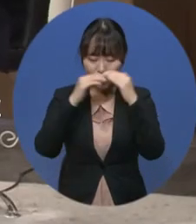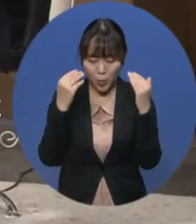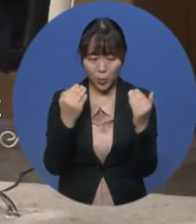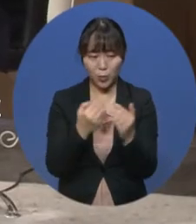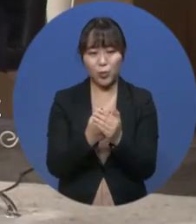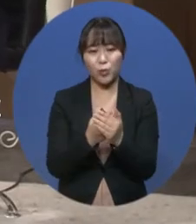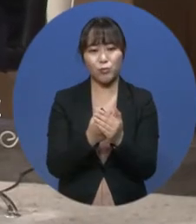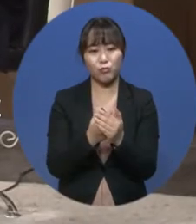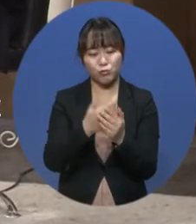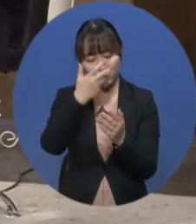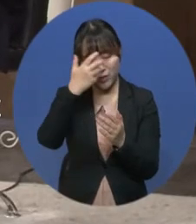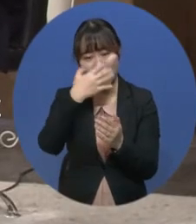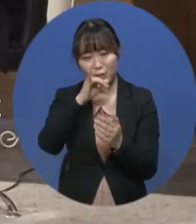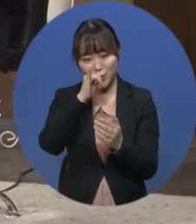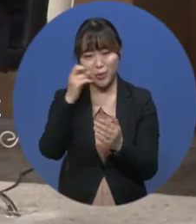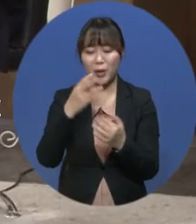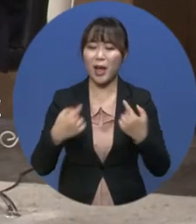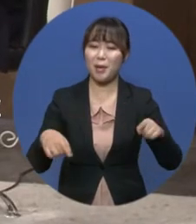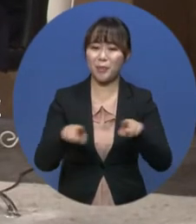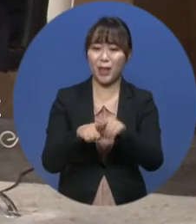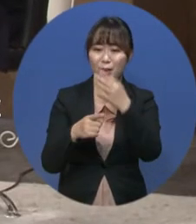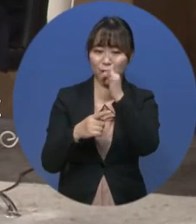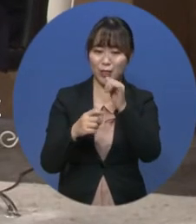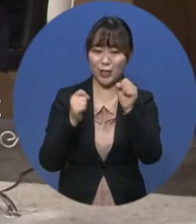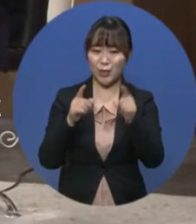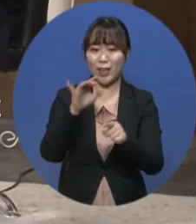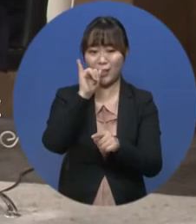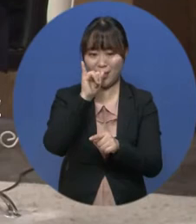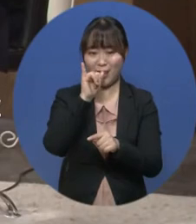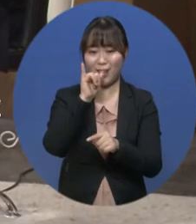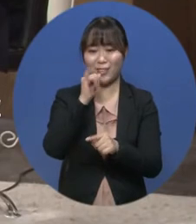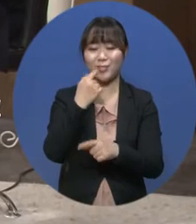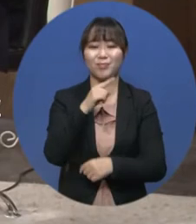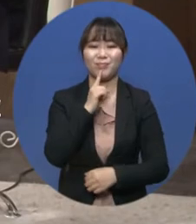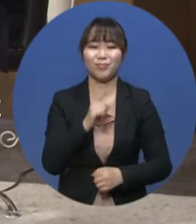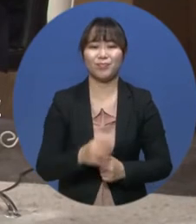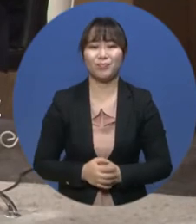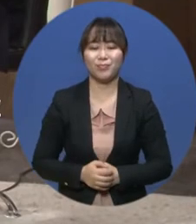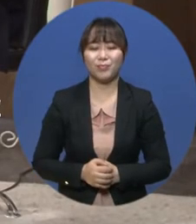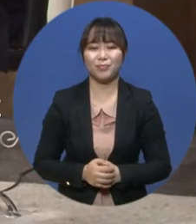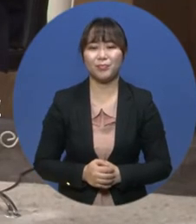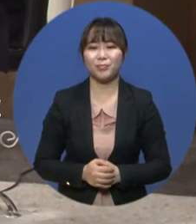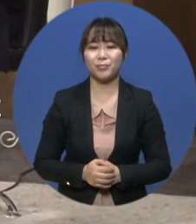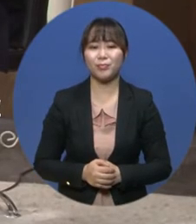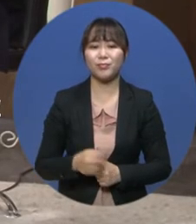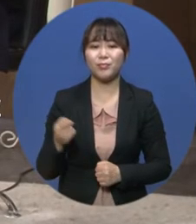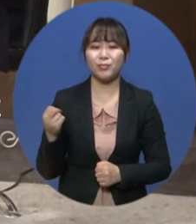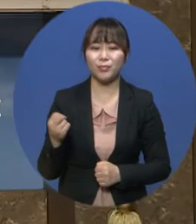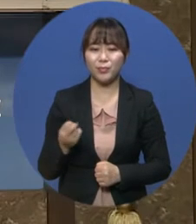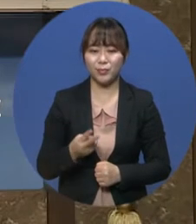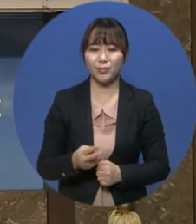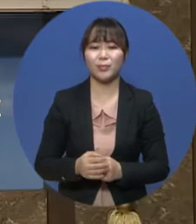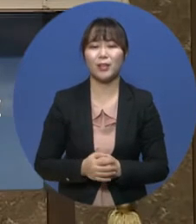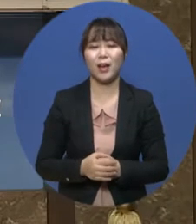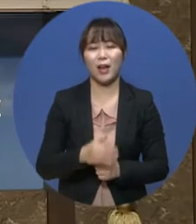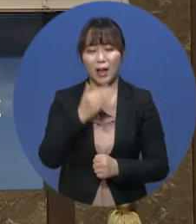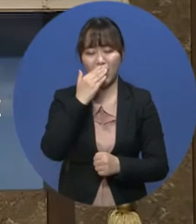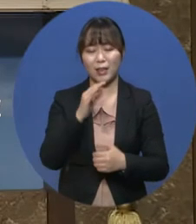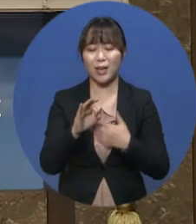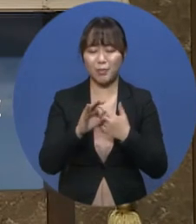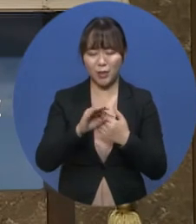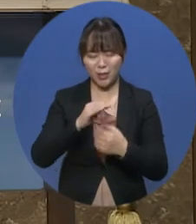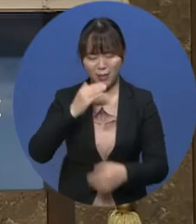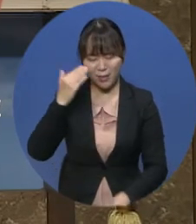4 후원할 수 있고 이렇게 함께 할 수 있는 기회가 열려있다 네 그럼 가서 루 아주 가능하면 예